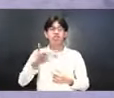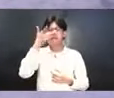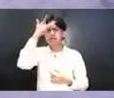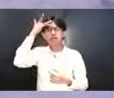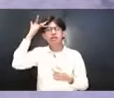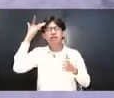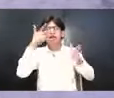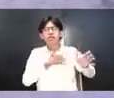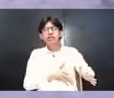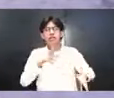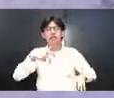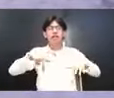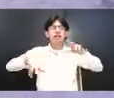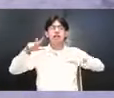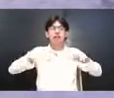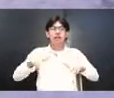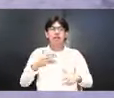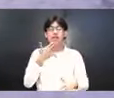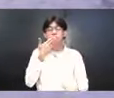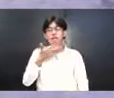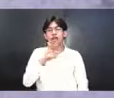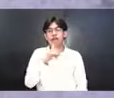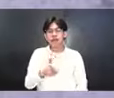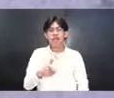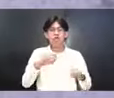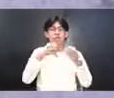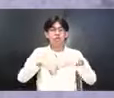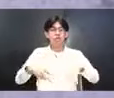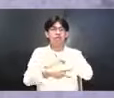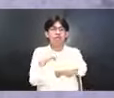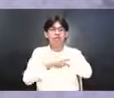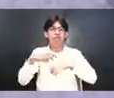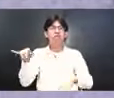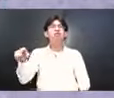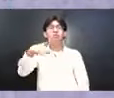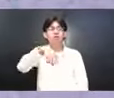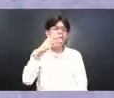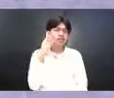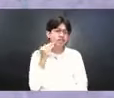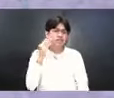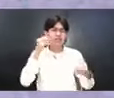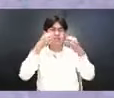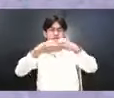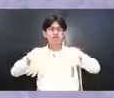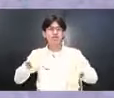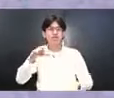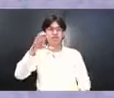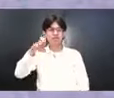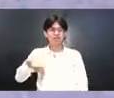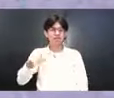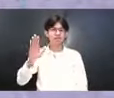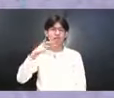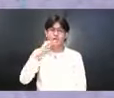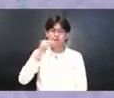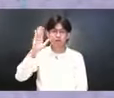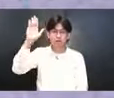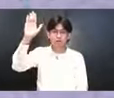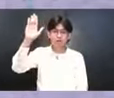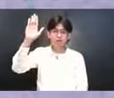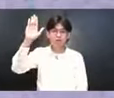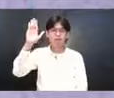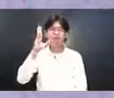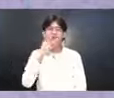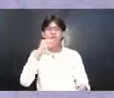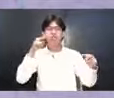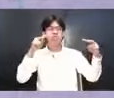Pagbalik mo rito, good luck. Sino sa inyo nawala na ng cellphone? Okay, mahiya. Taas mo ang kamay. Ayan, tingnan nyo yung mga